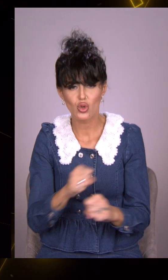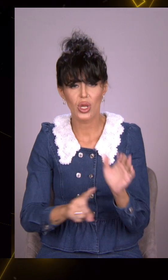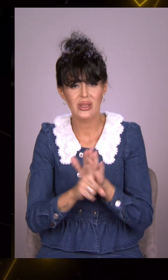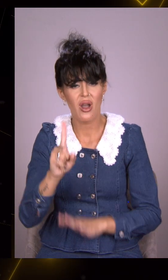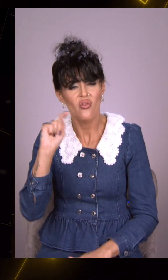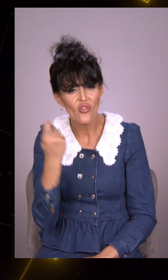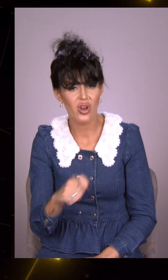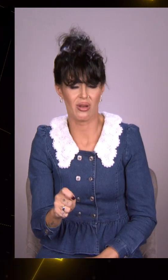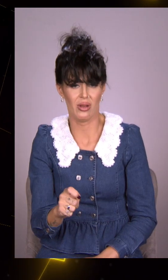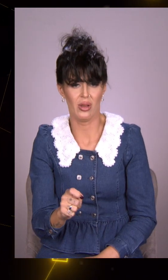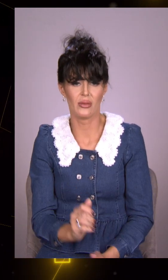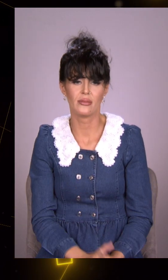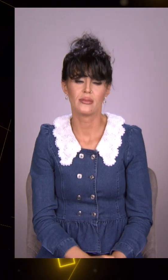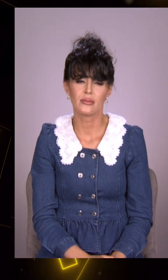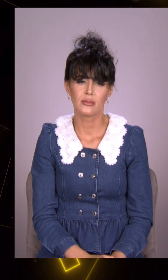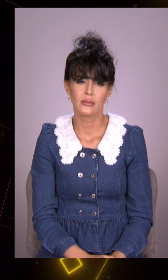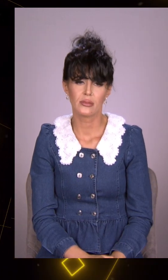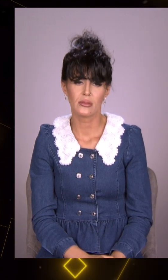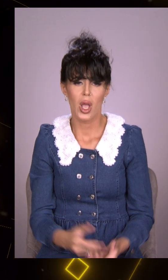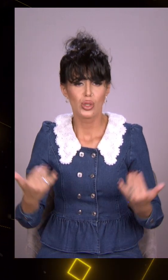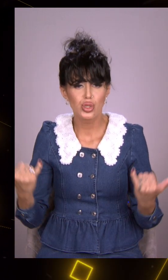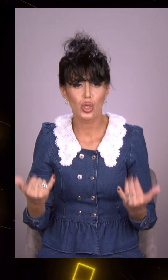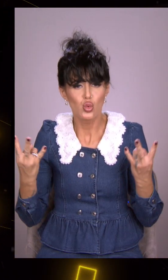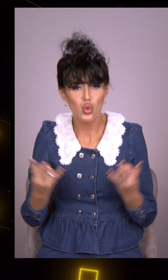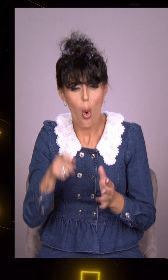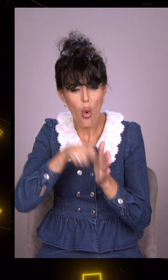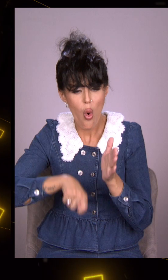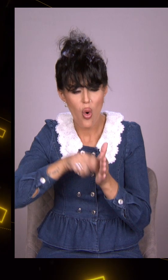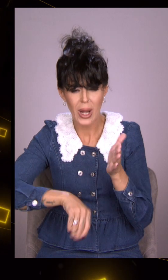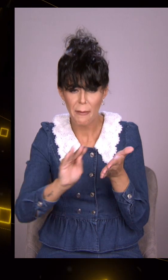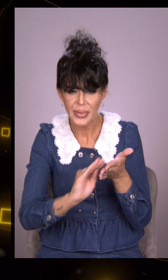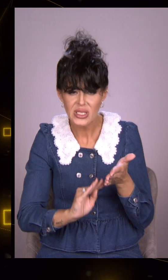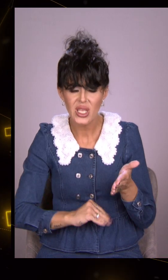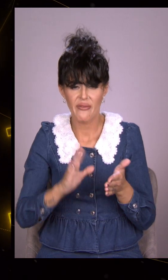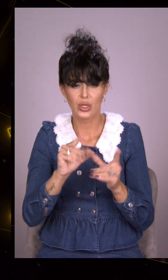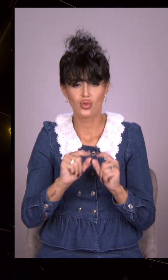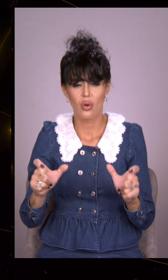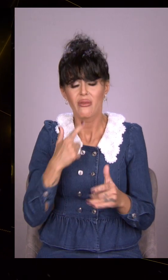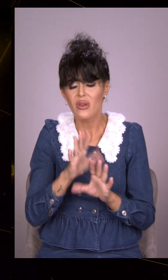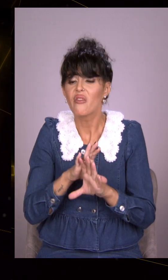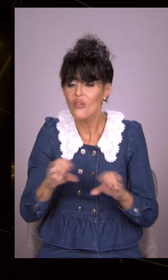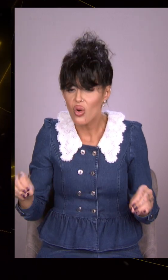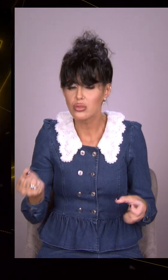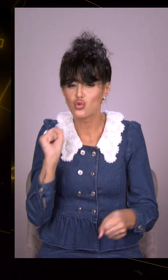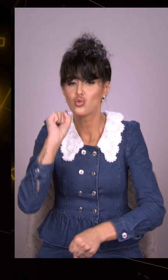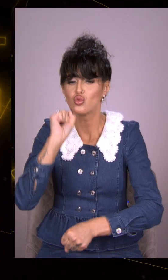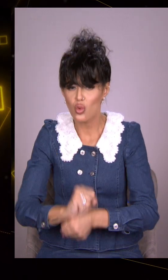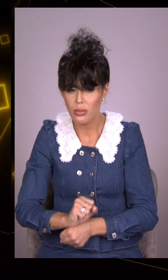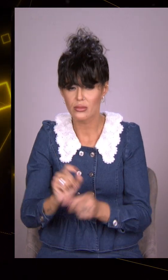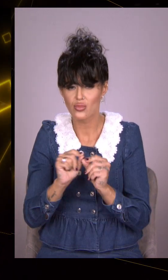почалася. А сьогодні контрольна має бути. Ніякої контрольної, кажу, не буде.